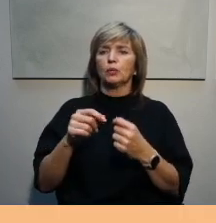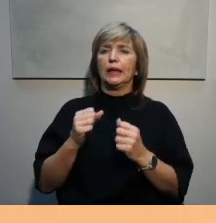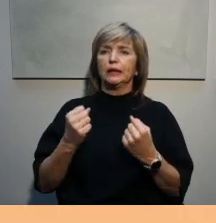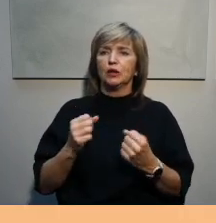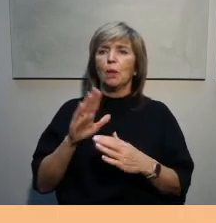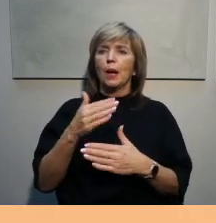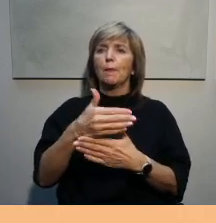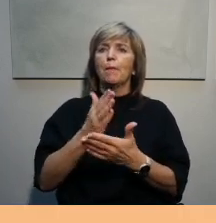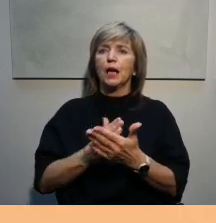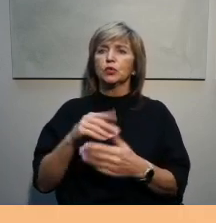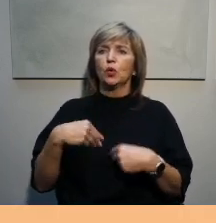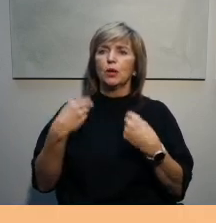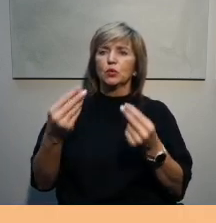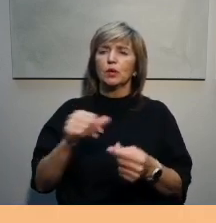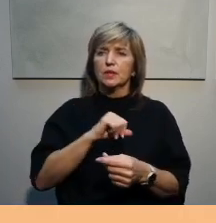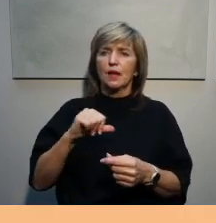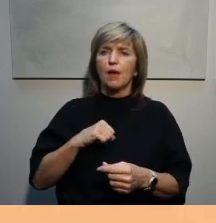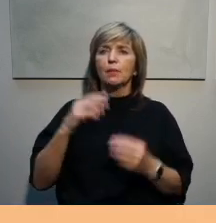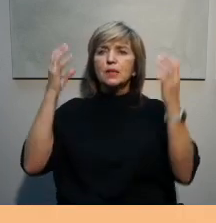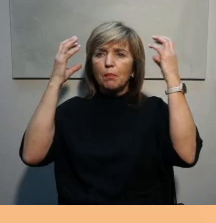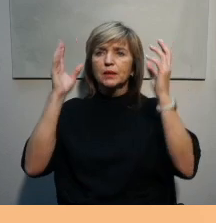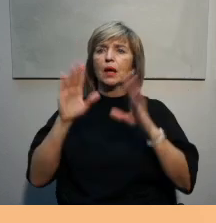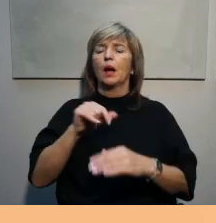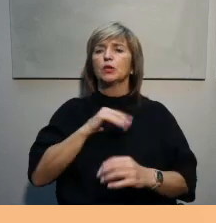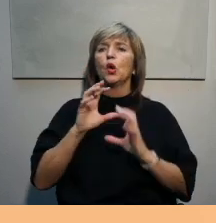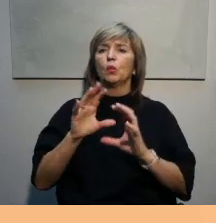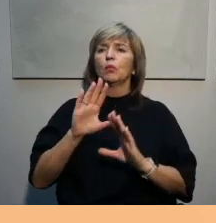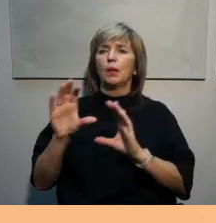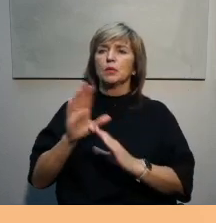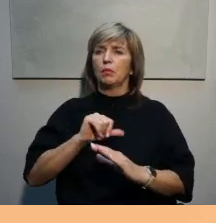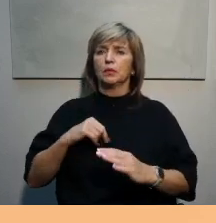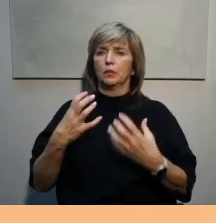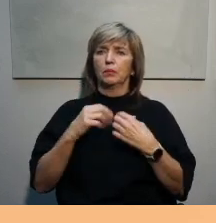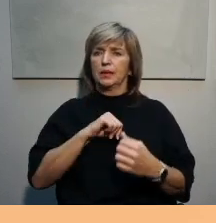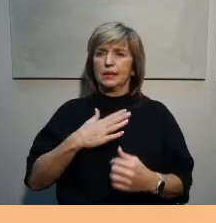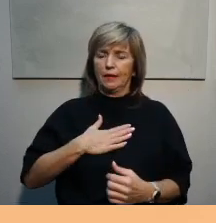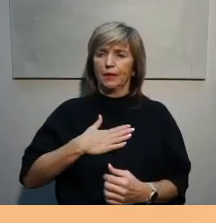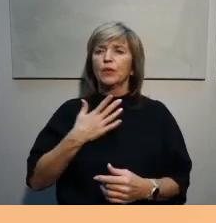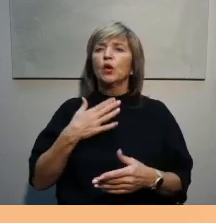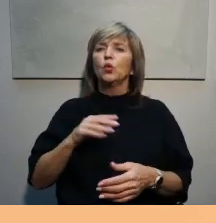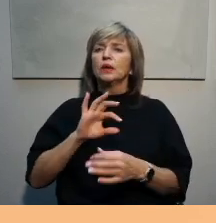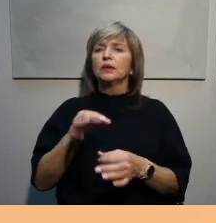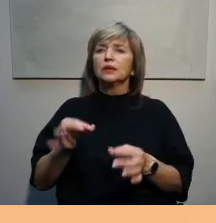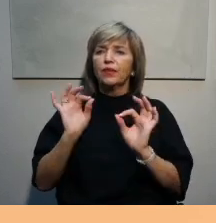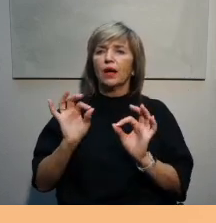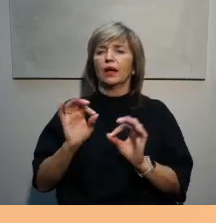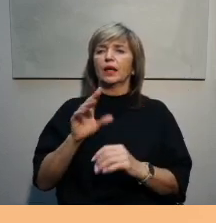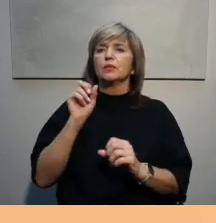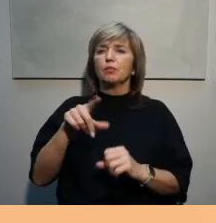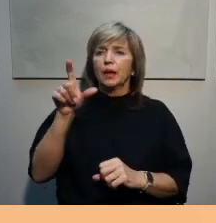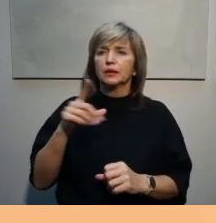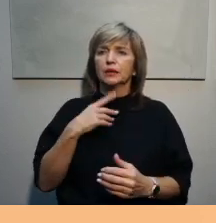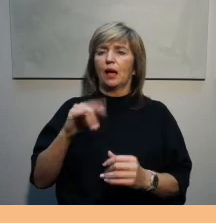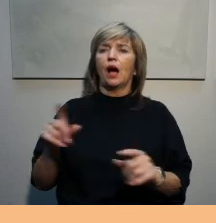to maizīti, ko mēs dodam savām smadzenēm un kā mēs par sevi rūpējamies. Un ļoti, ļoti svarīgi mums katram speciālistam